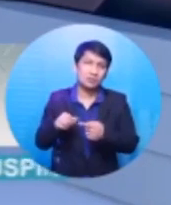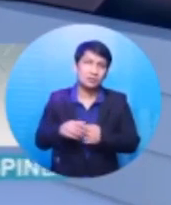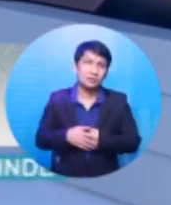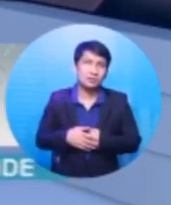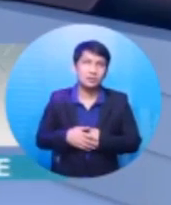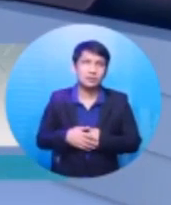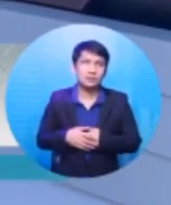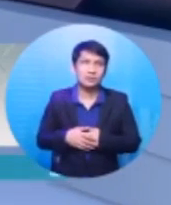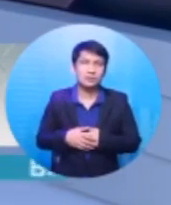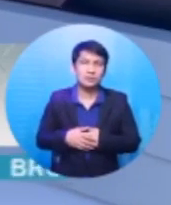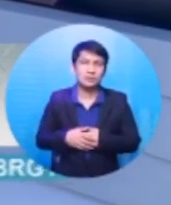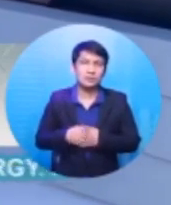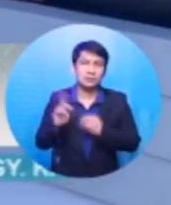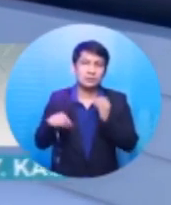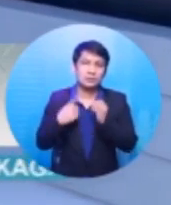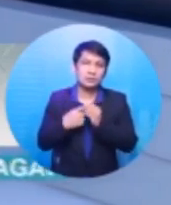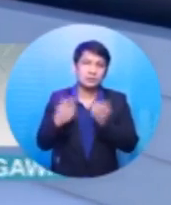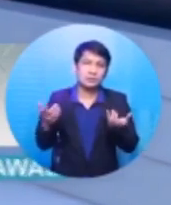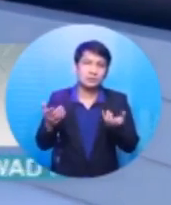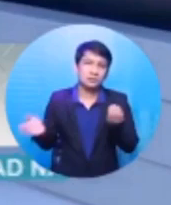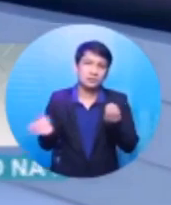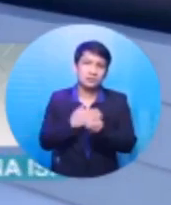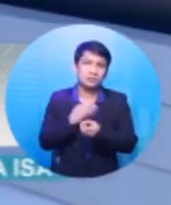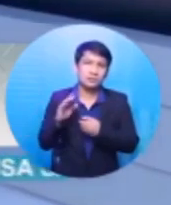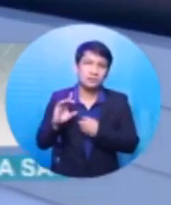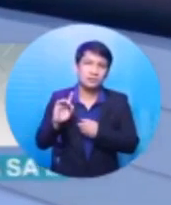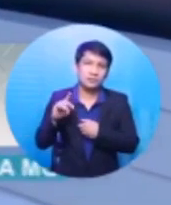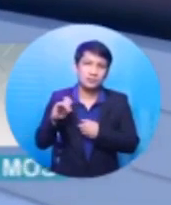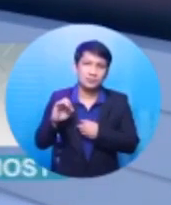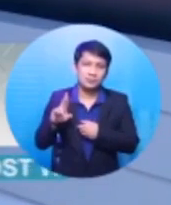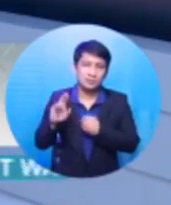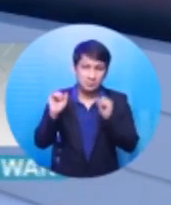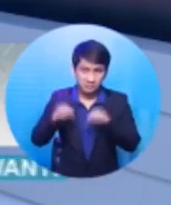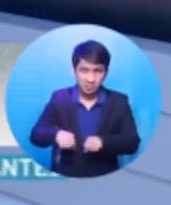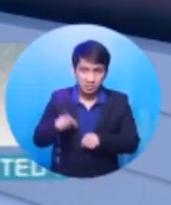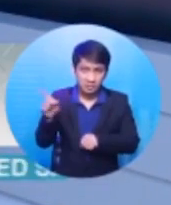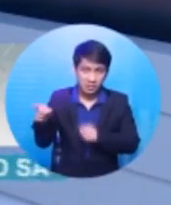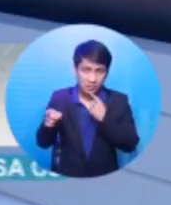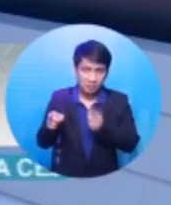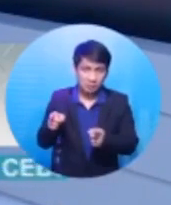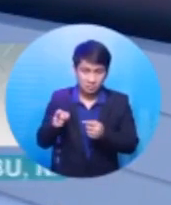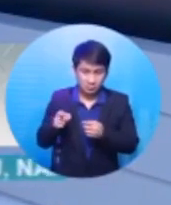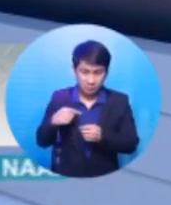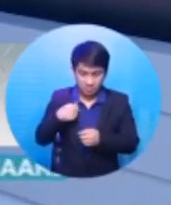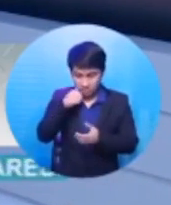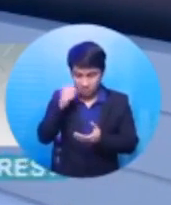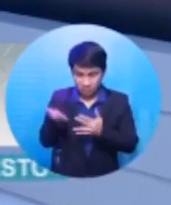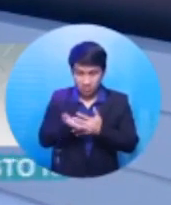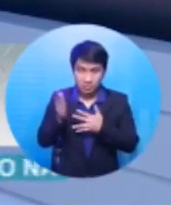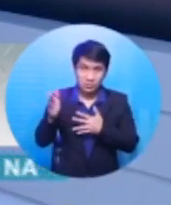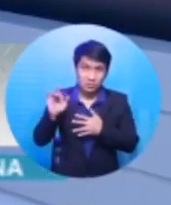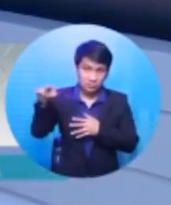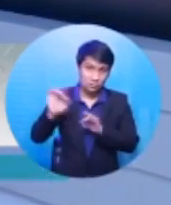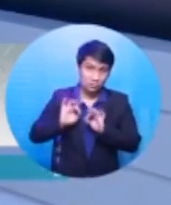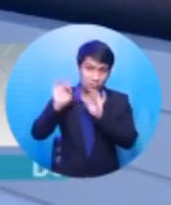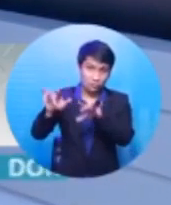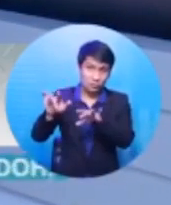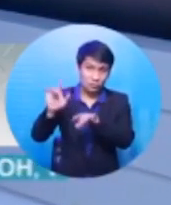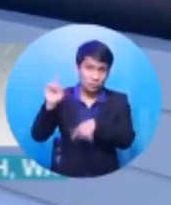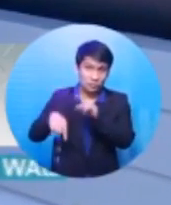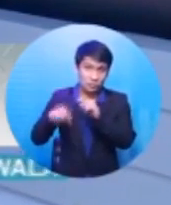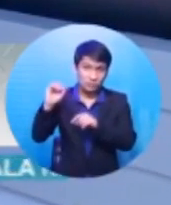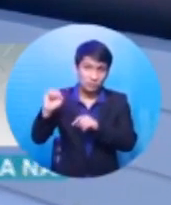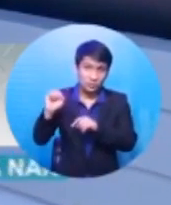ako. Mukhang may issue na naman tayo about deportation, Sir Rafi. Okay. Pwede ba madimanda ni Mrs. si Mr. na nasa Australia na pero hindi pa siya